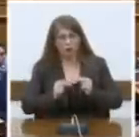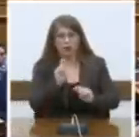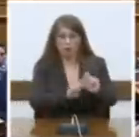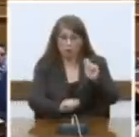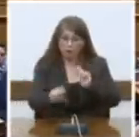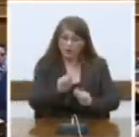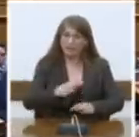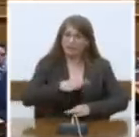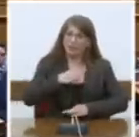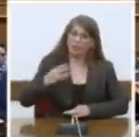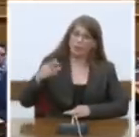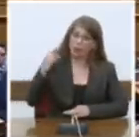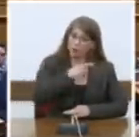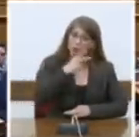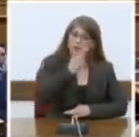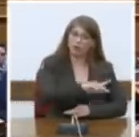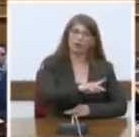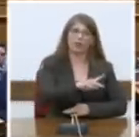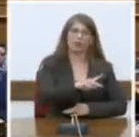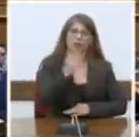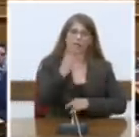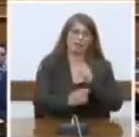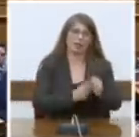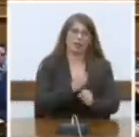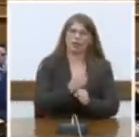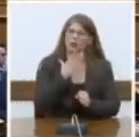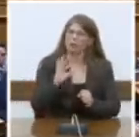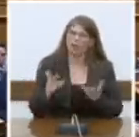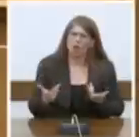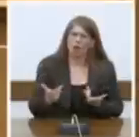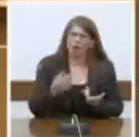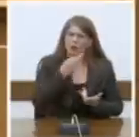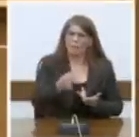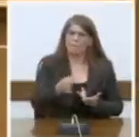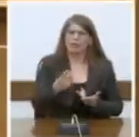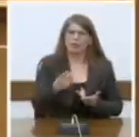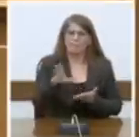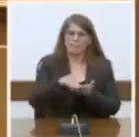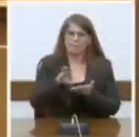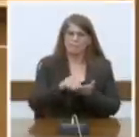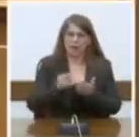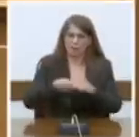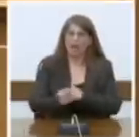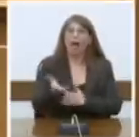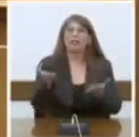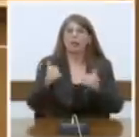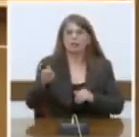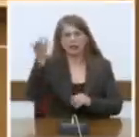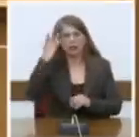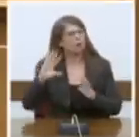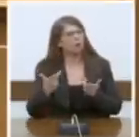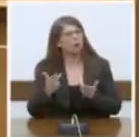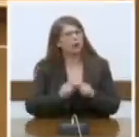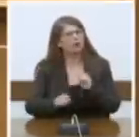κύριε Πρωθυπουργέ, από τη δική σας θητεία. Γιατί για ποιο λόγο να μιλήσετε για το Market Pass, αν δεν υπάρχει πρόβλημα ακρίβειας? Και πότε δημιουργήθηκε το